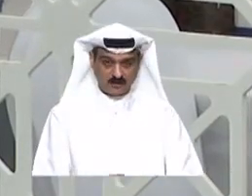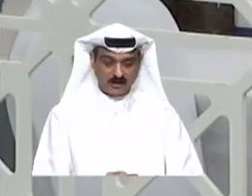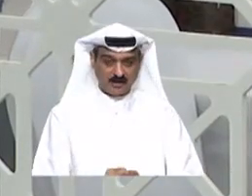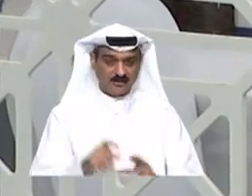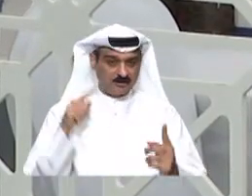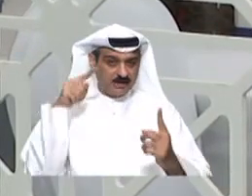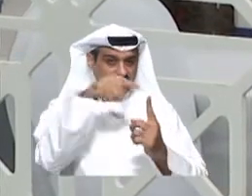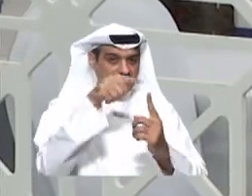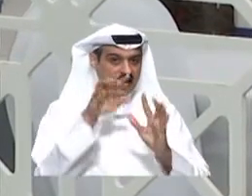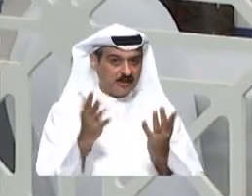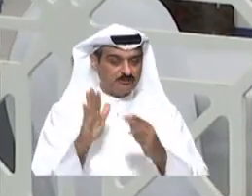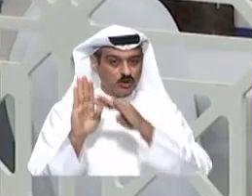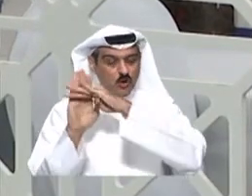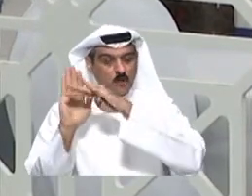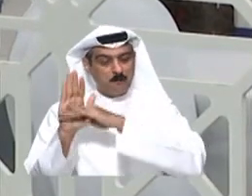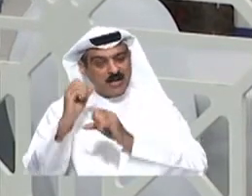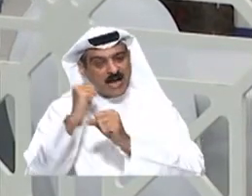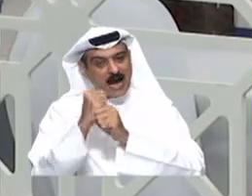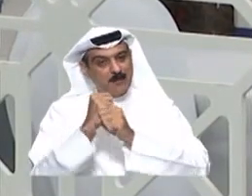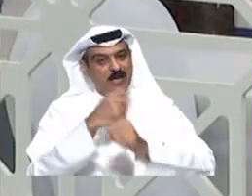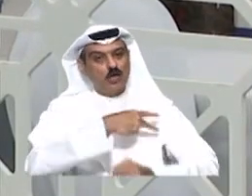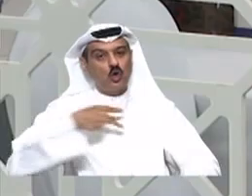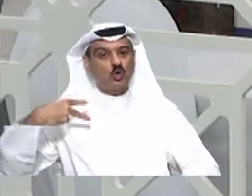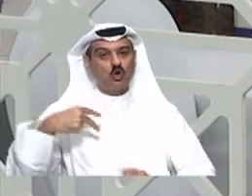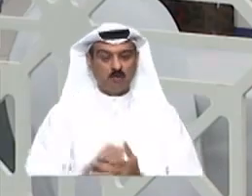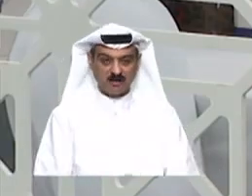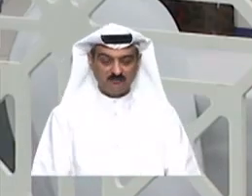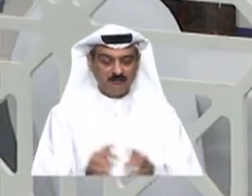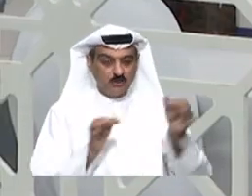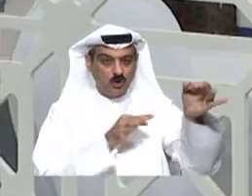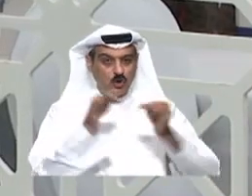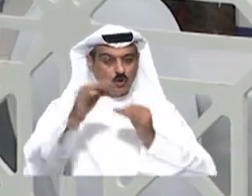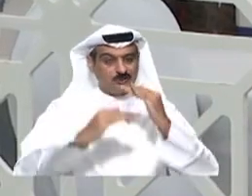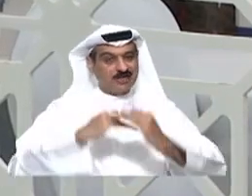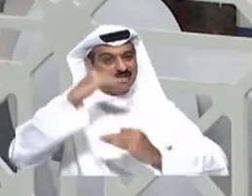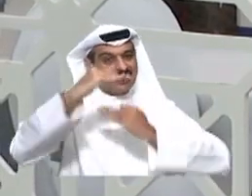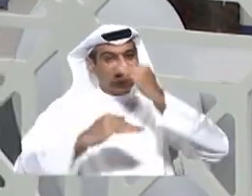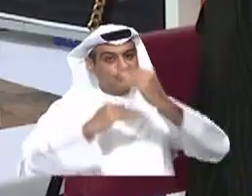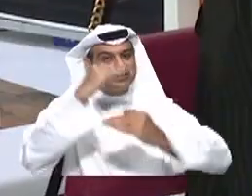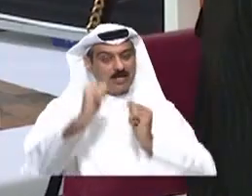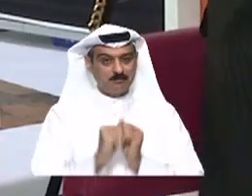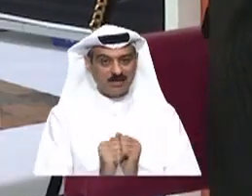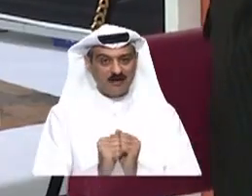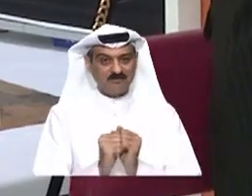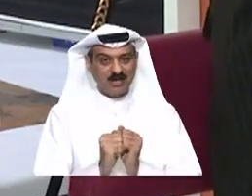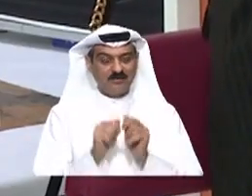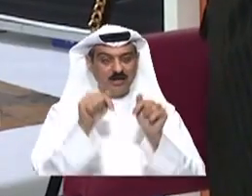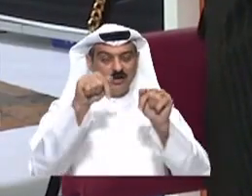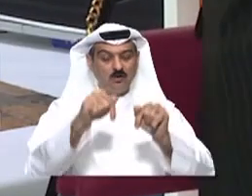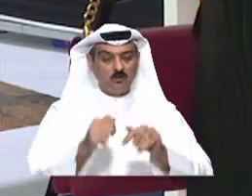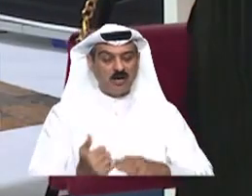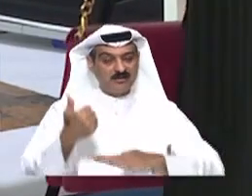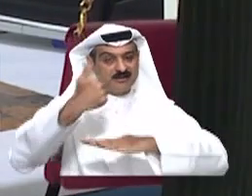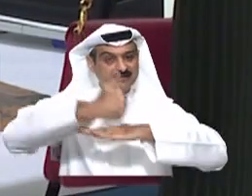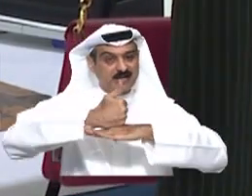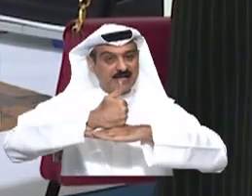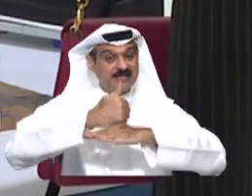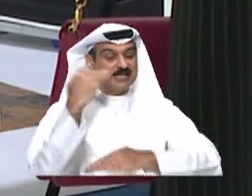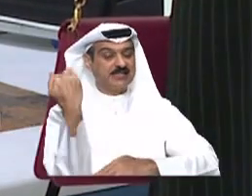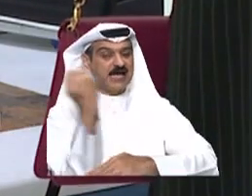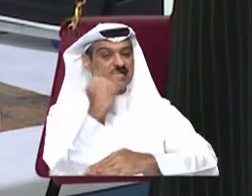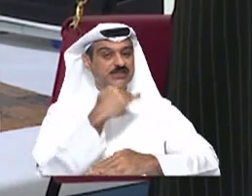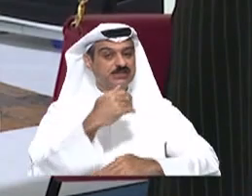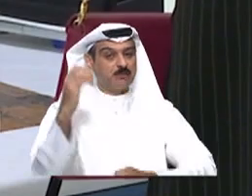تحقيقا لبرنامج عمل الحكومة وخطة التنمية وترجمة لركيزة رأس المال